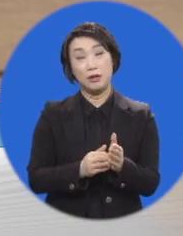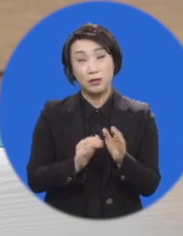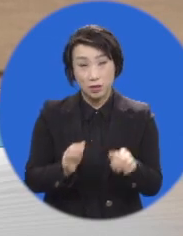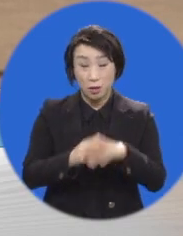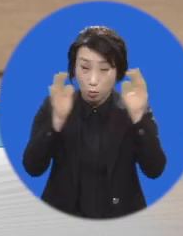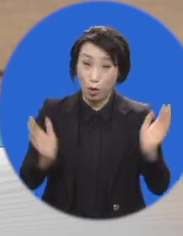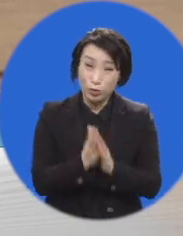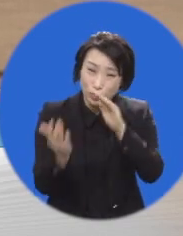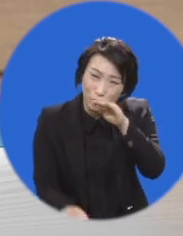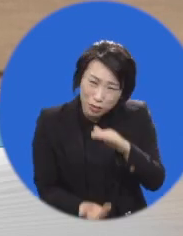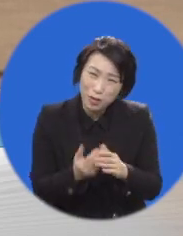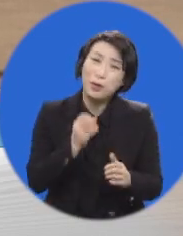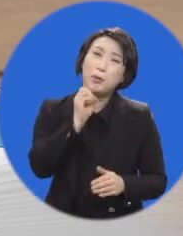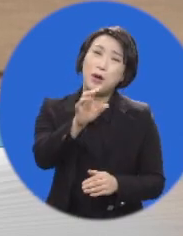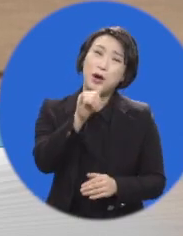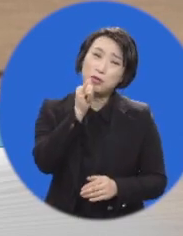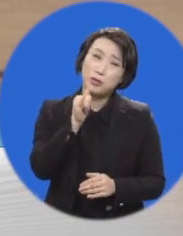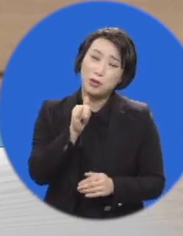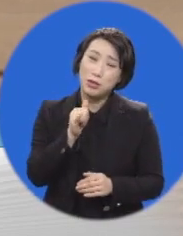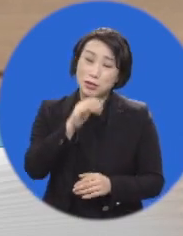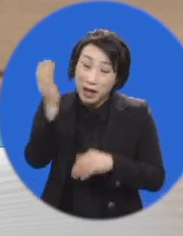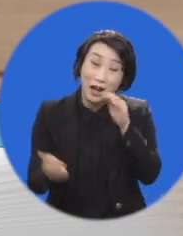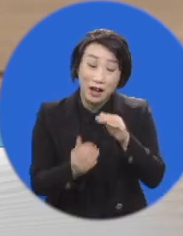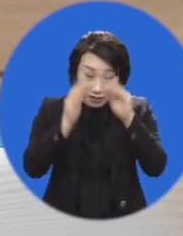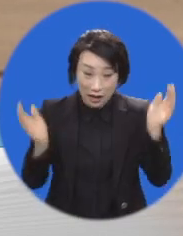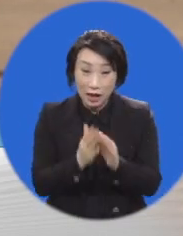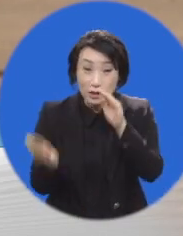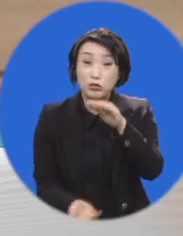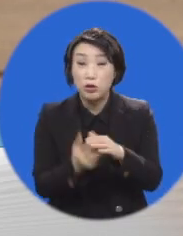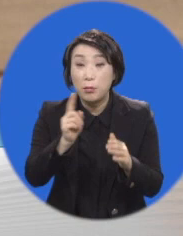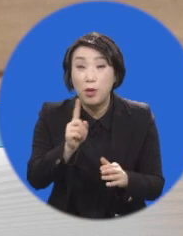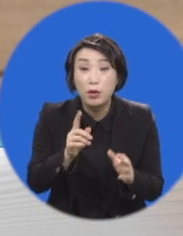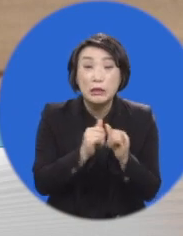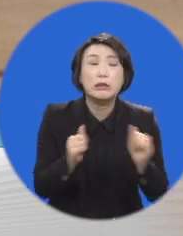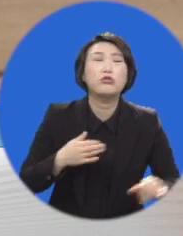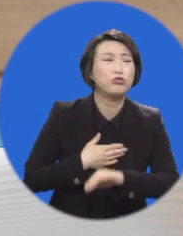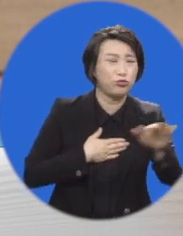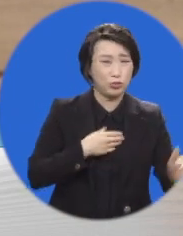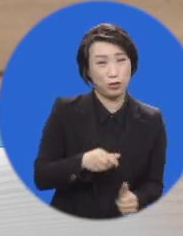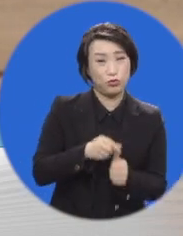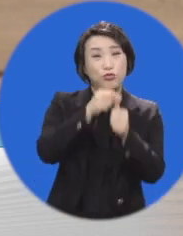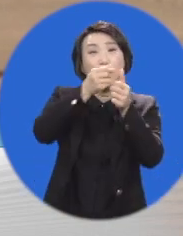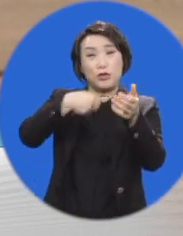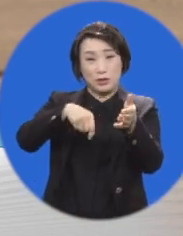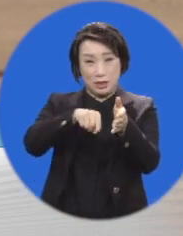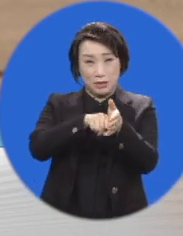다루어 이루었다는 거예요. 뭘 다 이루었냐. 인류 구원을 위해서.